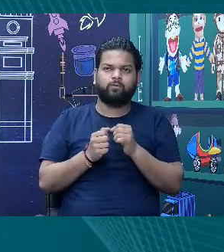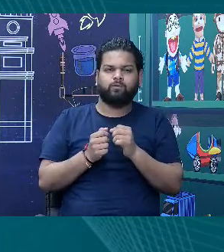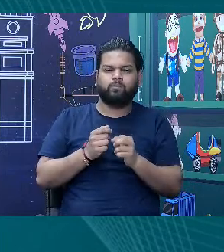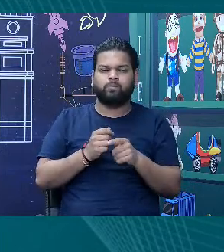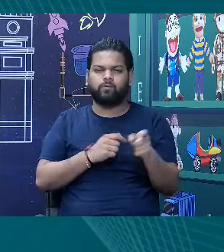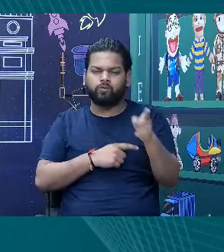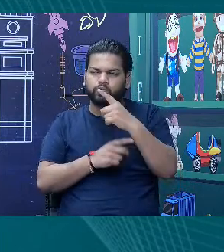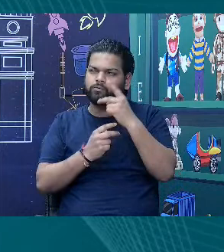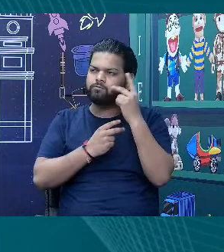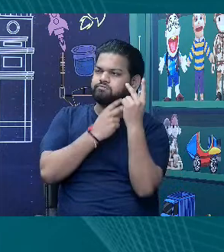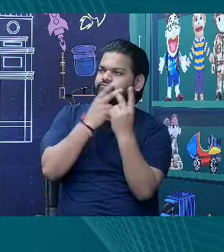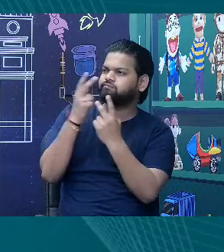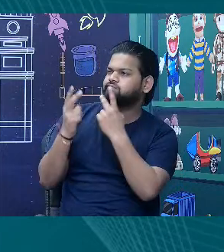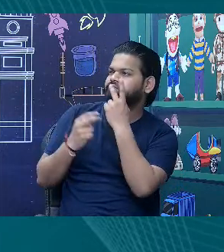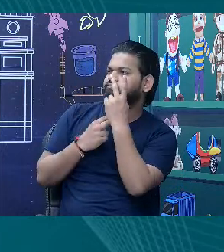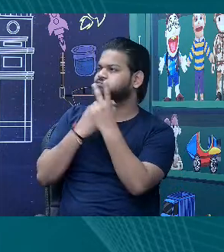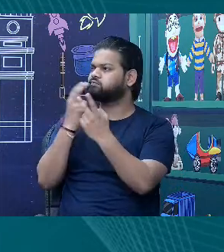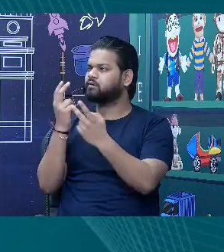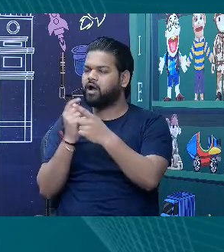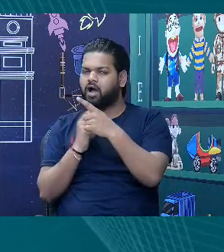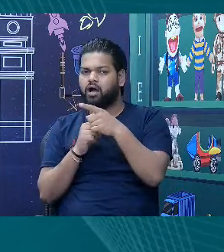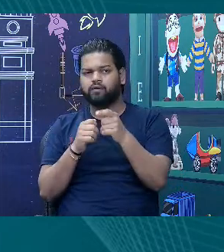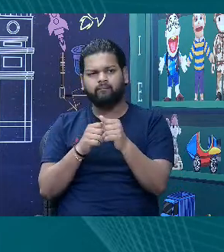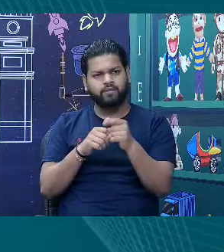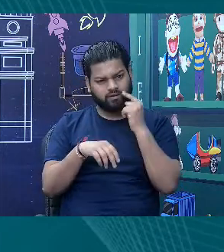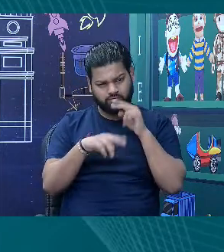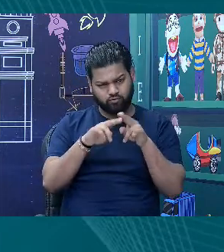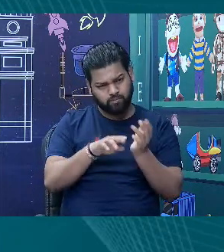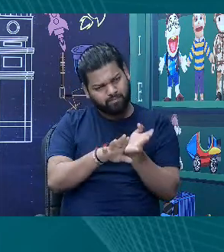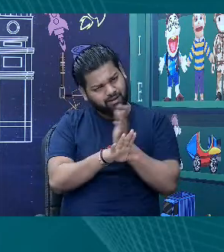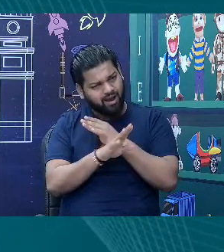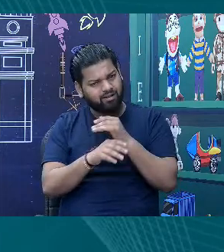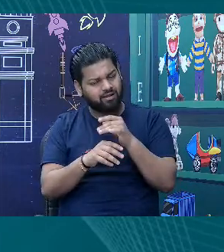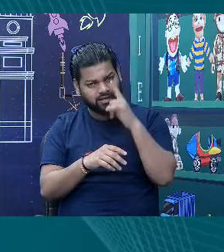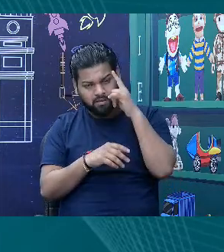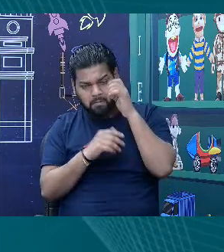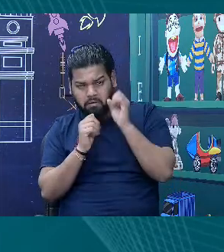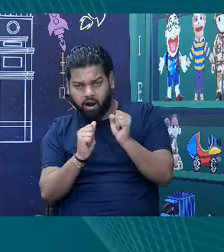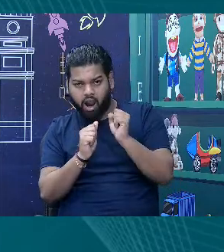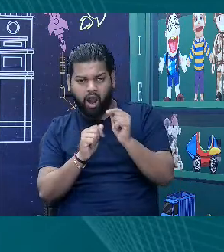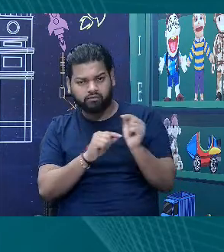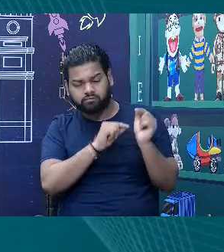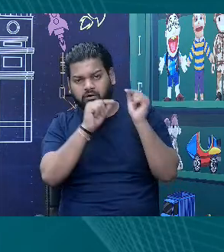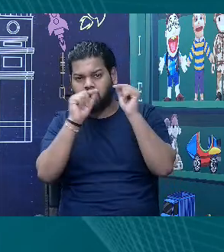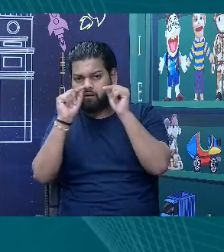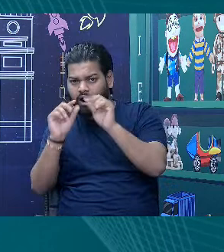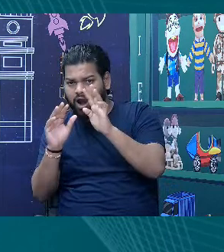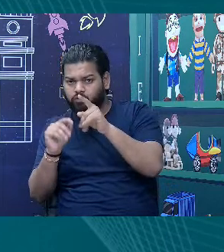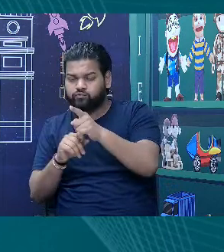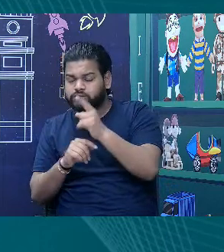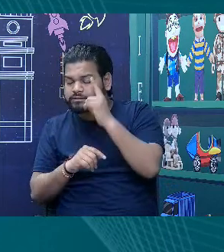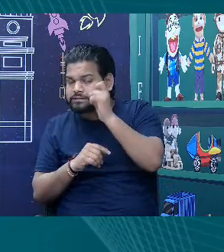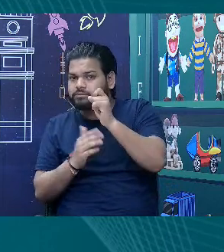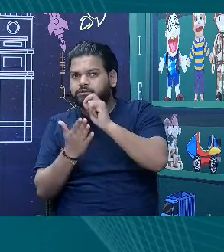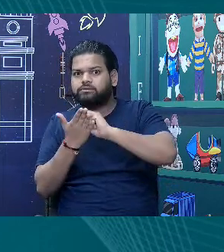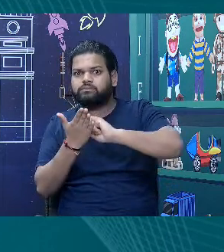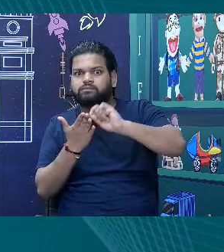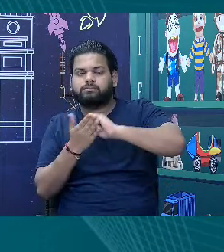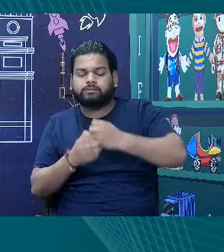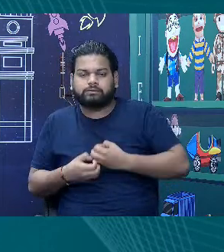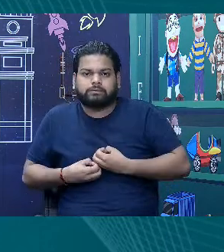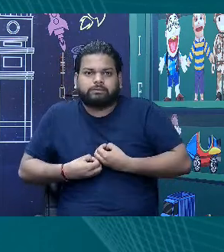हैं. आप लिख सकते हैं कि आप किस डेट को गए थे, आप किस जगह गए थे, डेस्टिनेशन, व्हाट ऑल